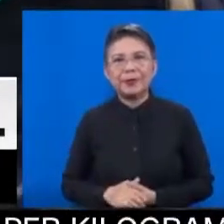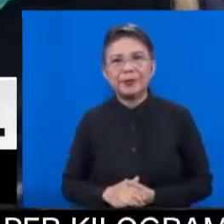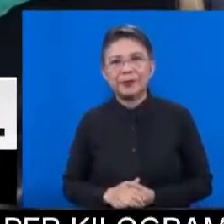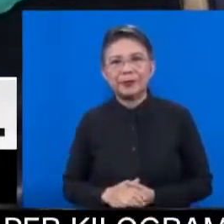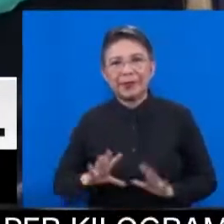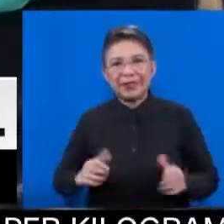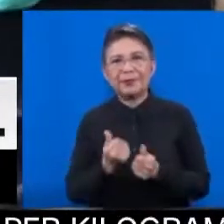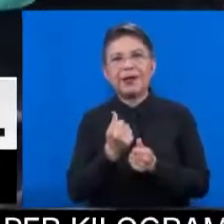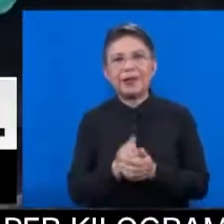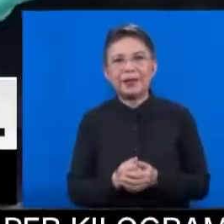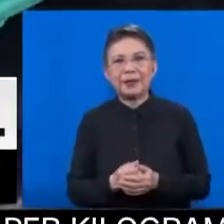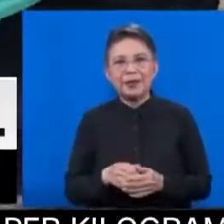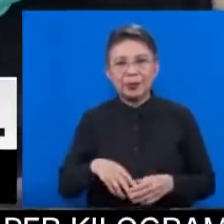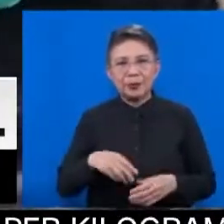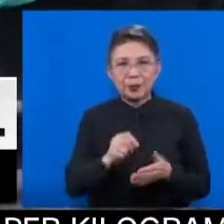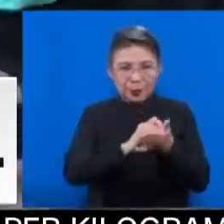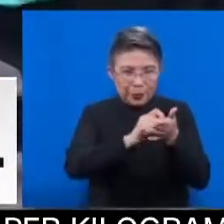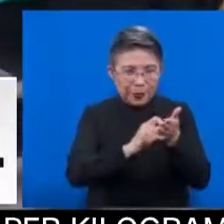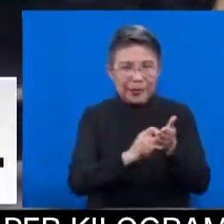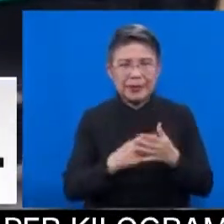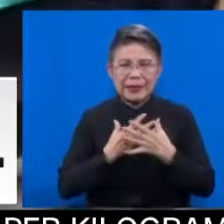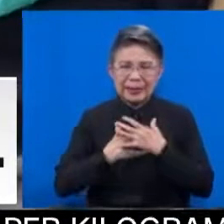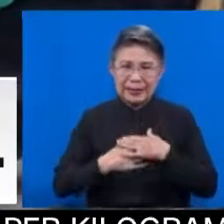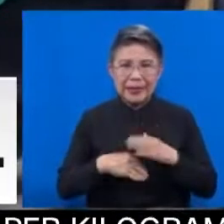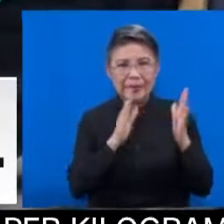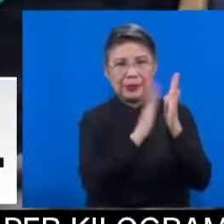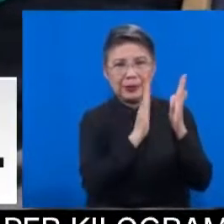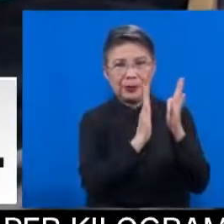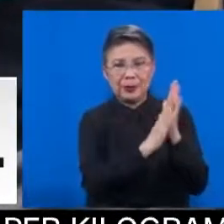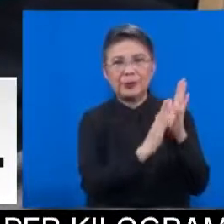diberi kesempatan untuk menulis. Semoga